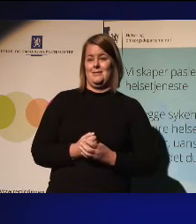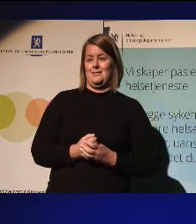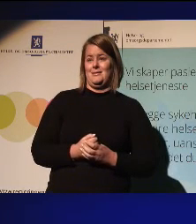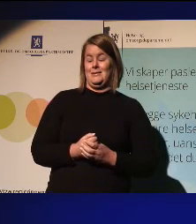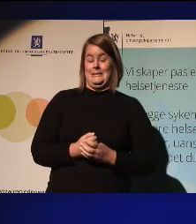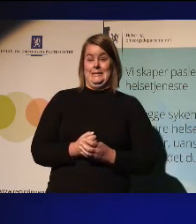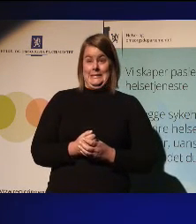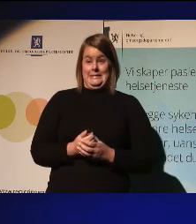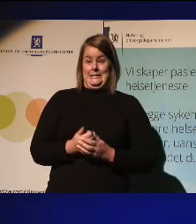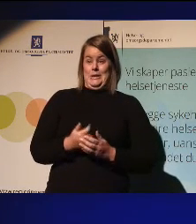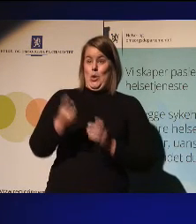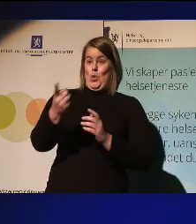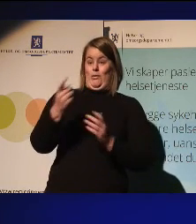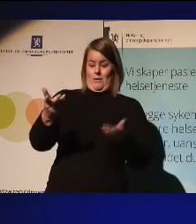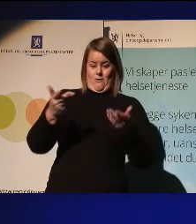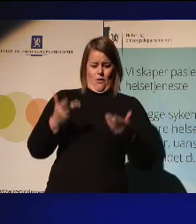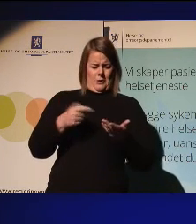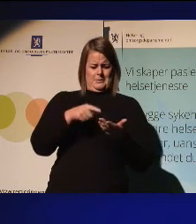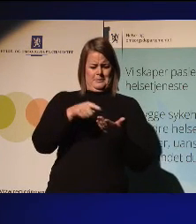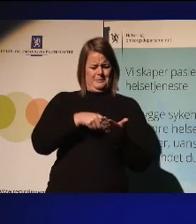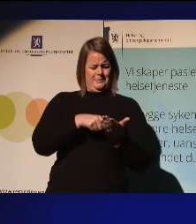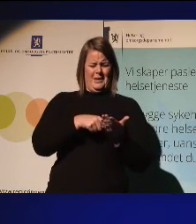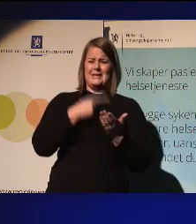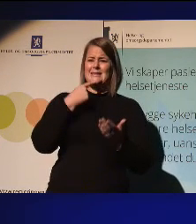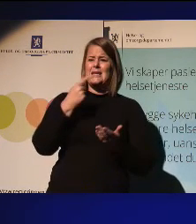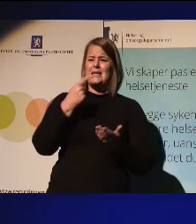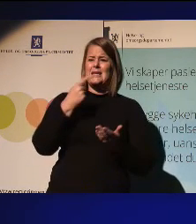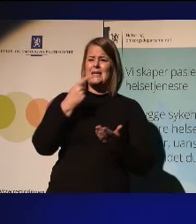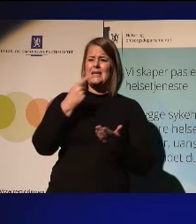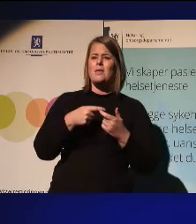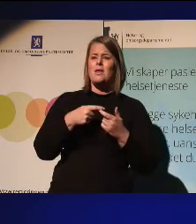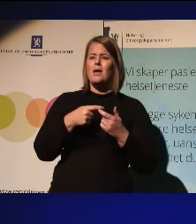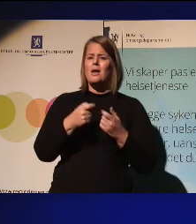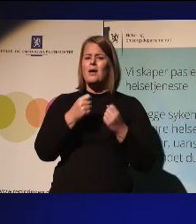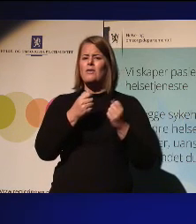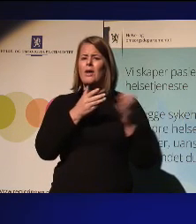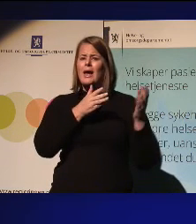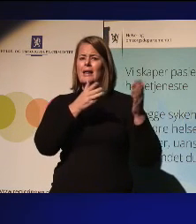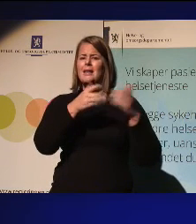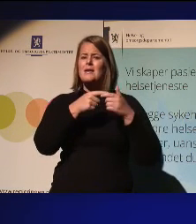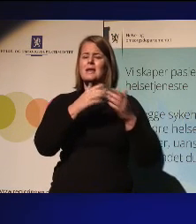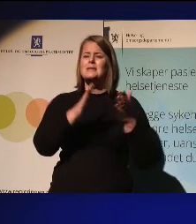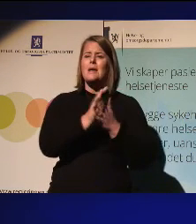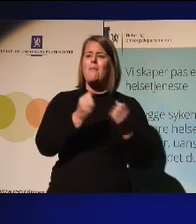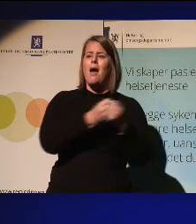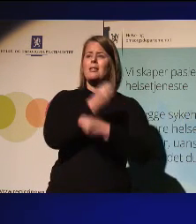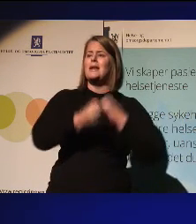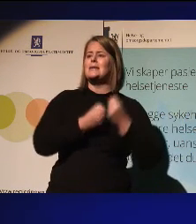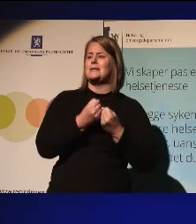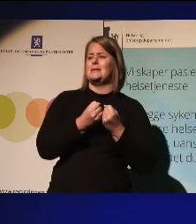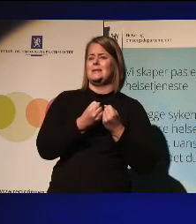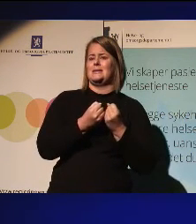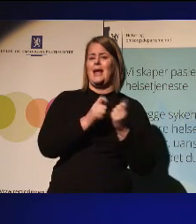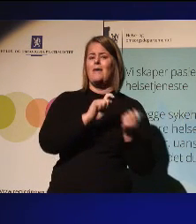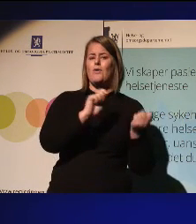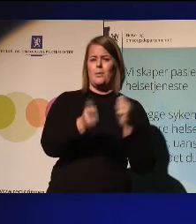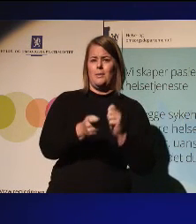utfordret til å si noe om kraft og retning i samhandlingsreformen.